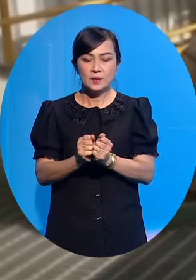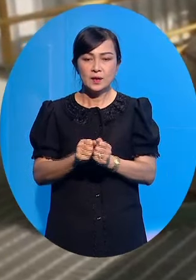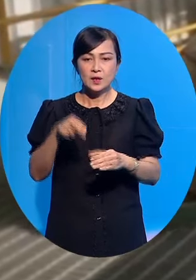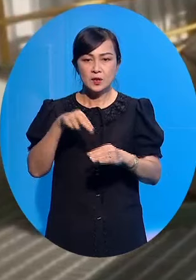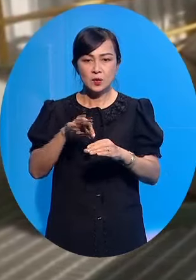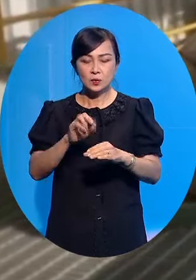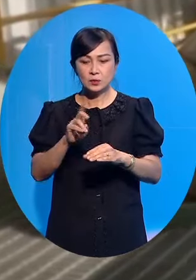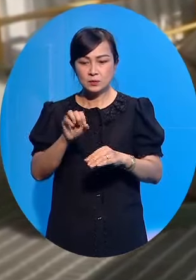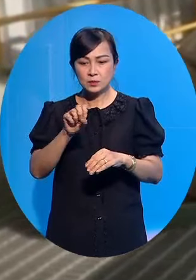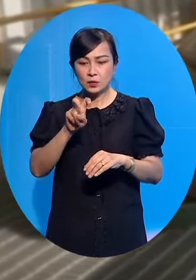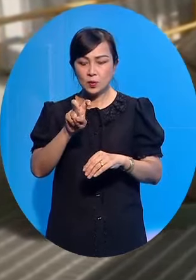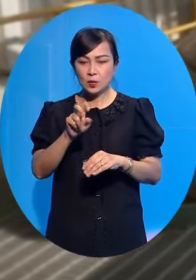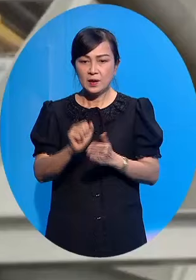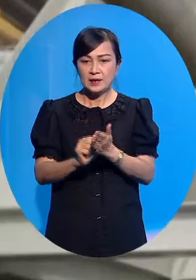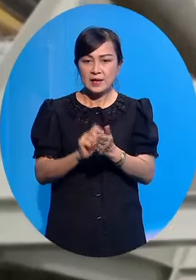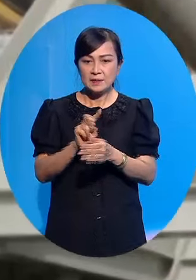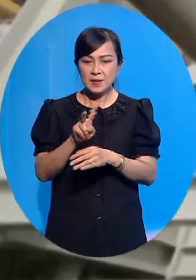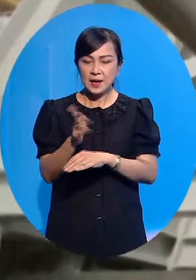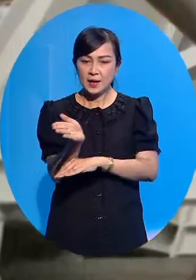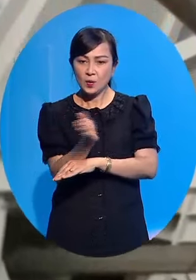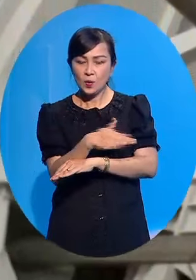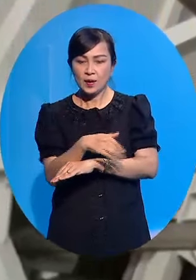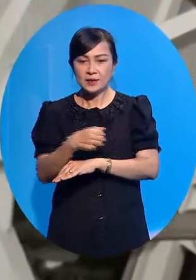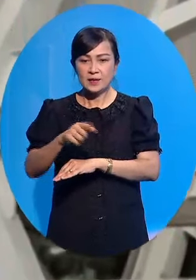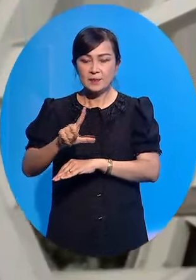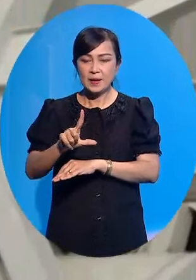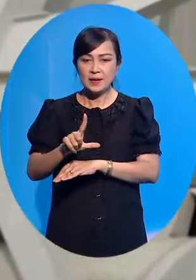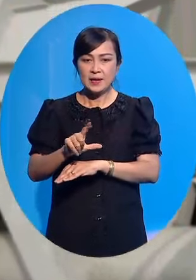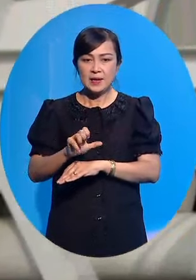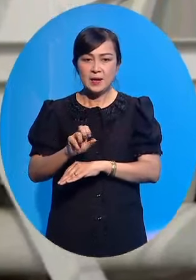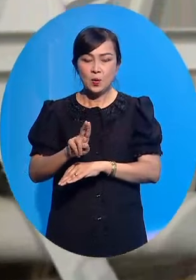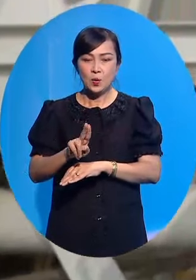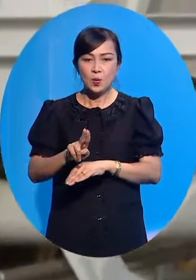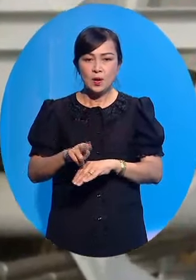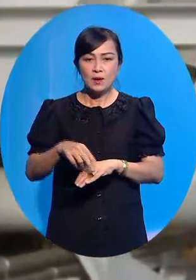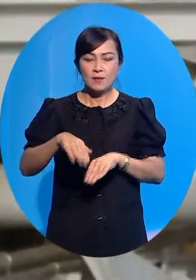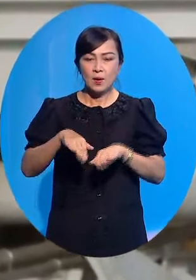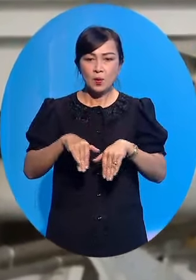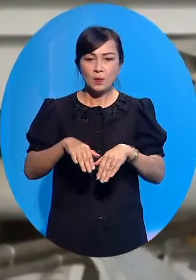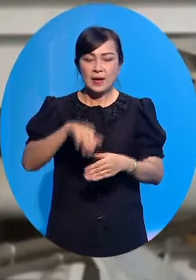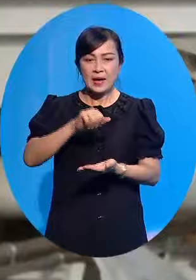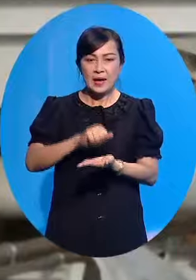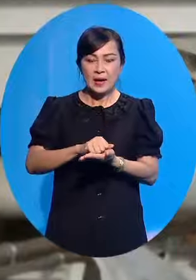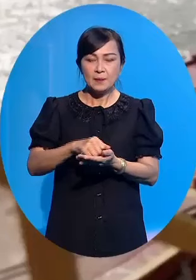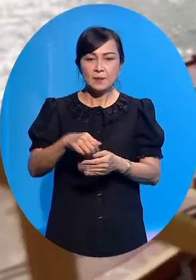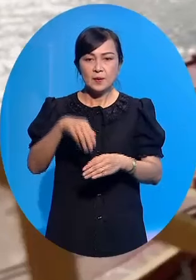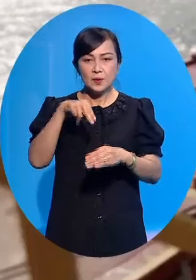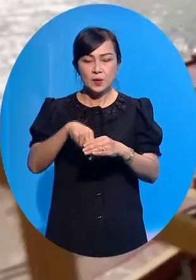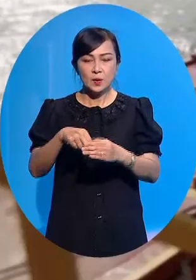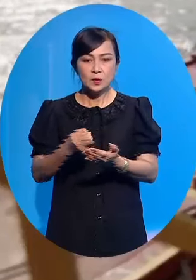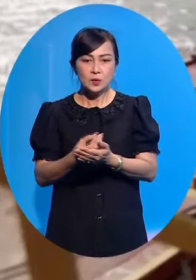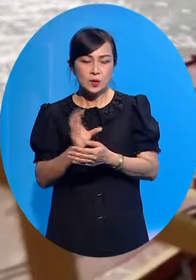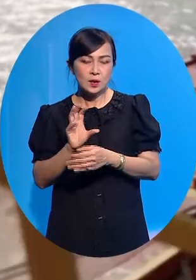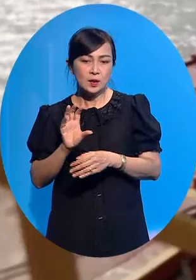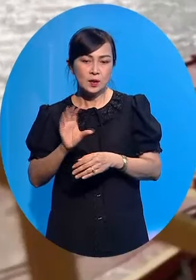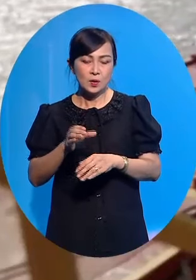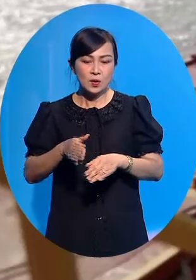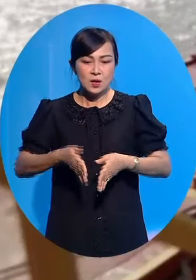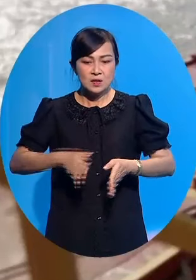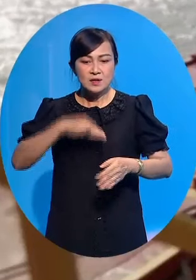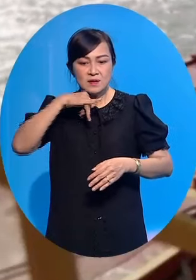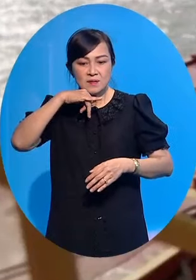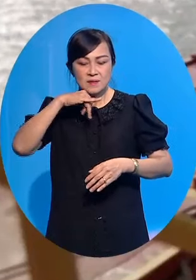Hồi tháng 12 vừa qua, G7, Liên minh châu Âu EU và Australia đã nhất trí áp giá trần đối với dầu mỏ xuất khẩu bằng đường biển của Nga ở